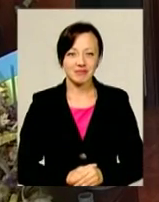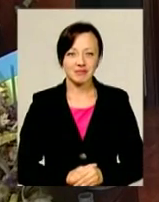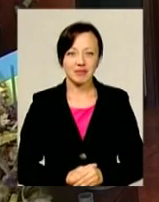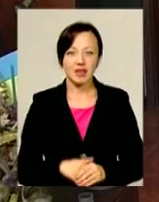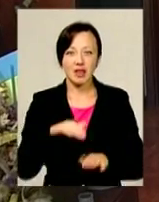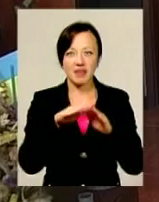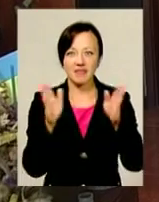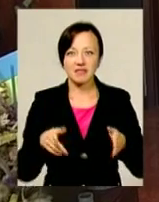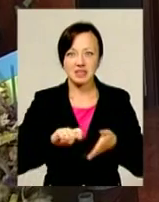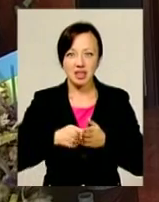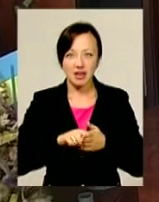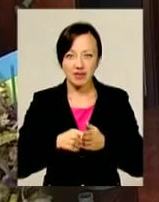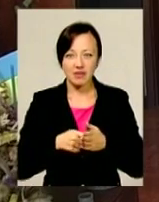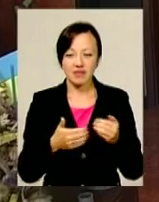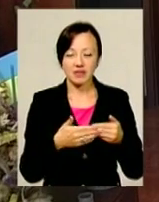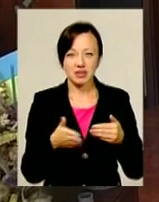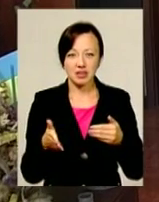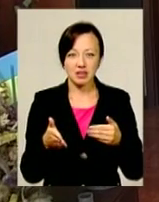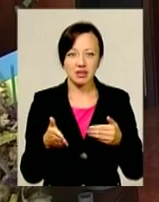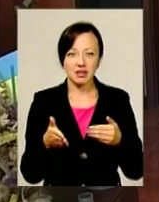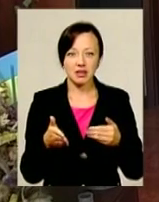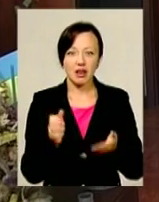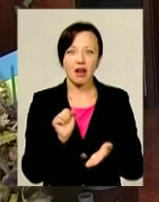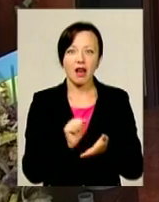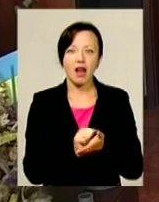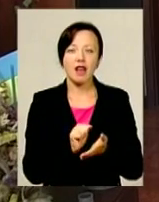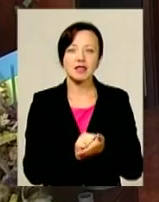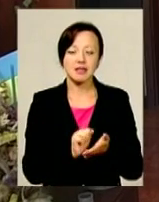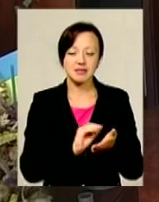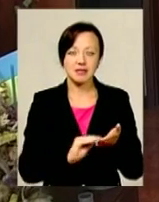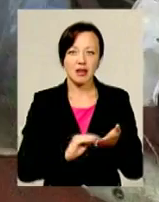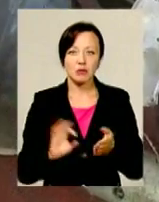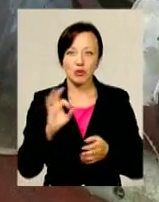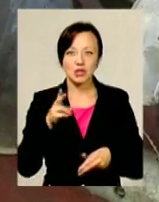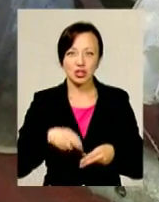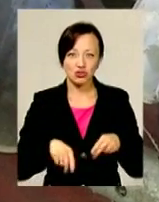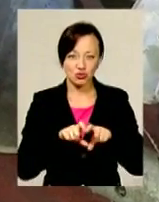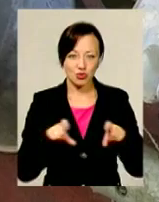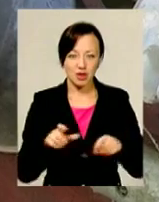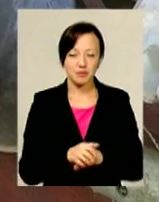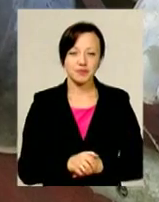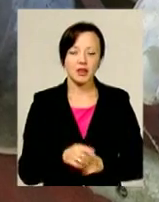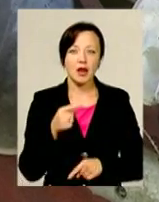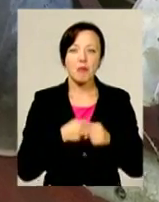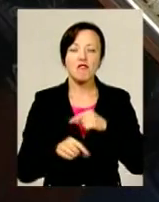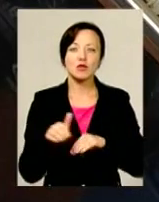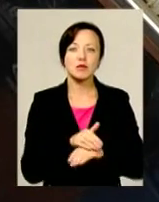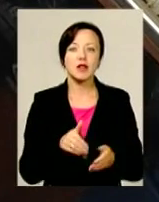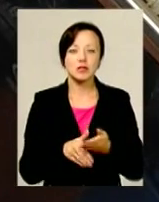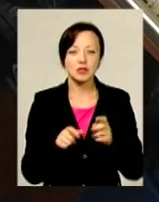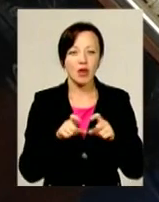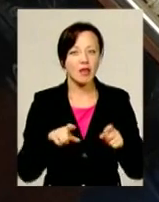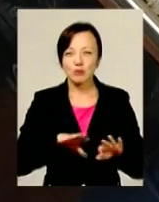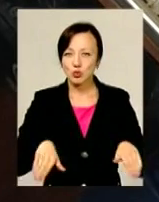сейфі, теж сейф напіввідкритий, лежав атестат по закінченню школи. Повернулись благодійники зі Сходу також не з